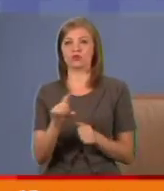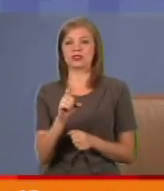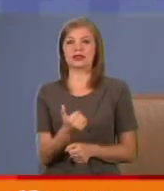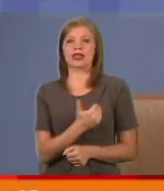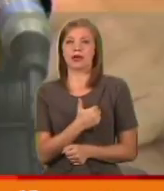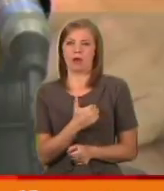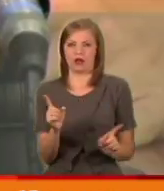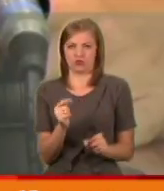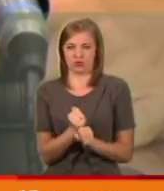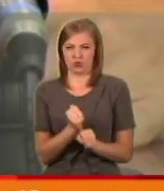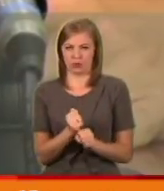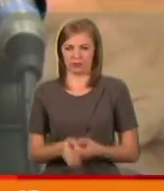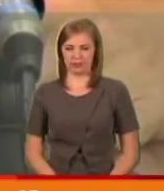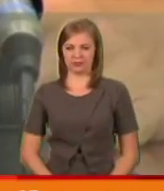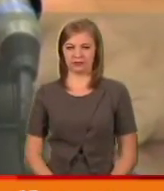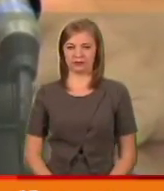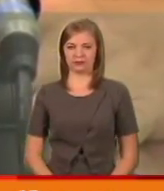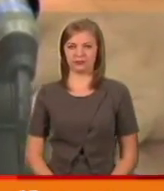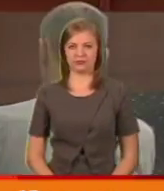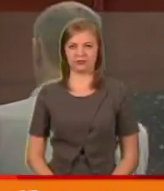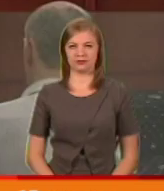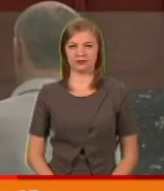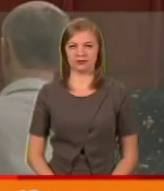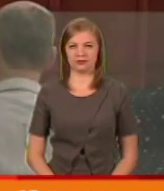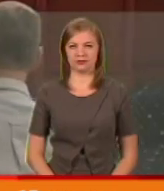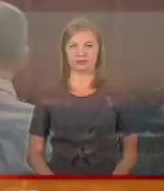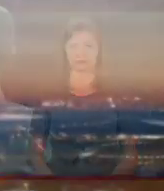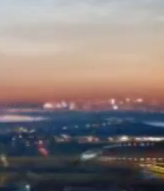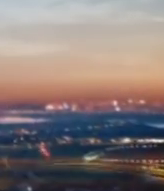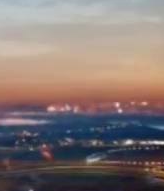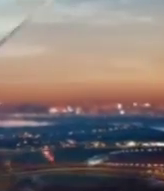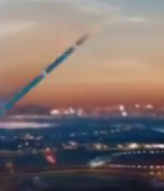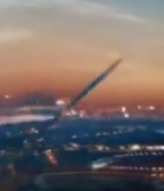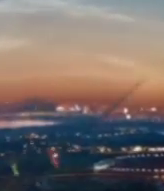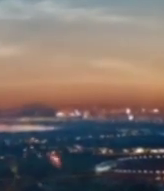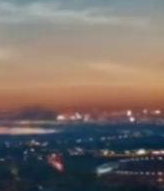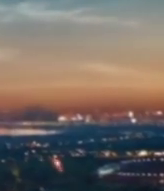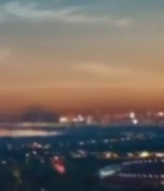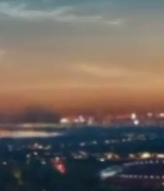намагання щось зробити. Інна Кондратюк, Андрій Барков, Юрій Довгоручко. Програма «Вікна» СТБ.